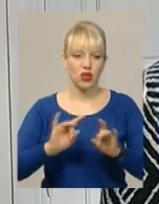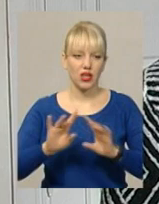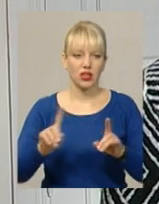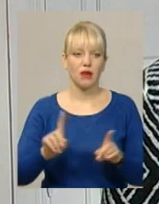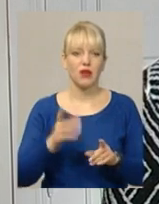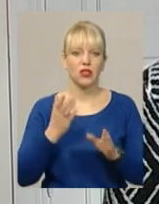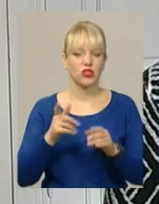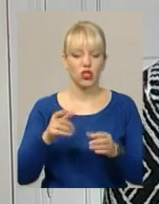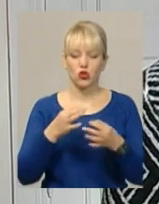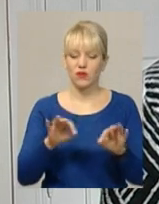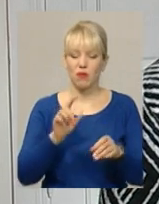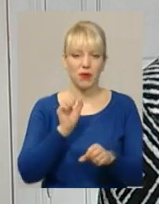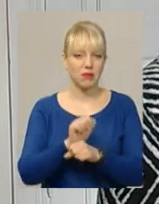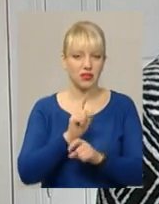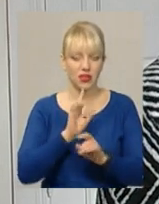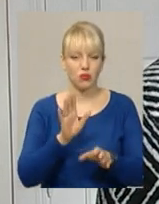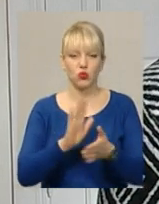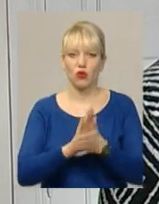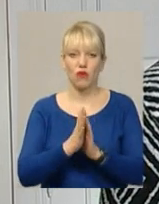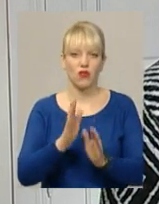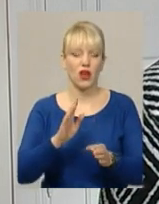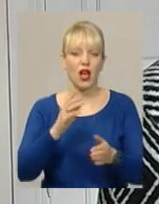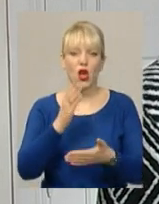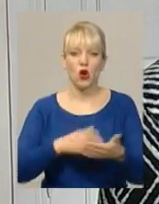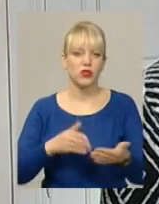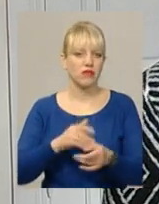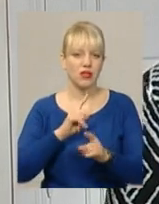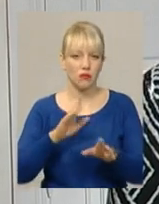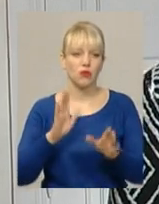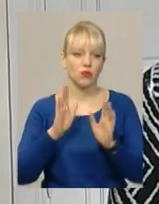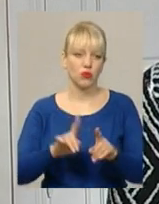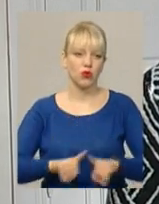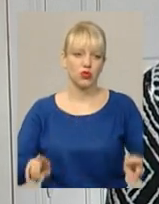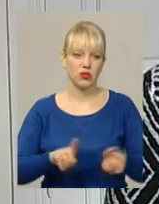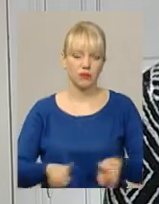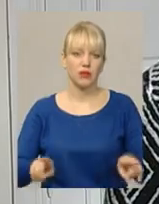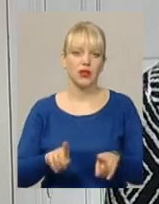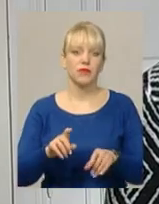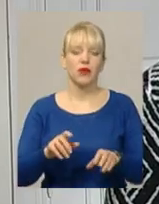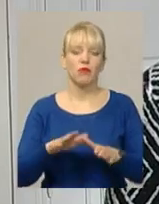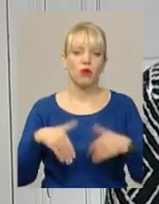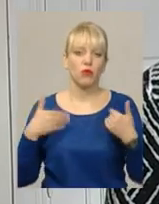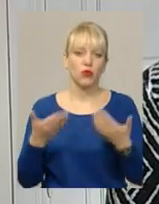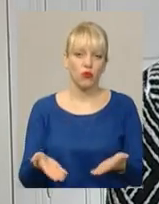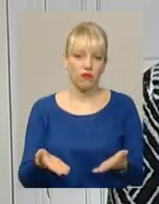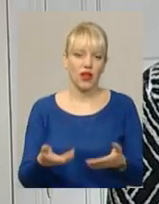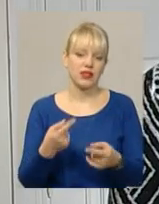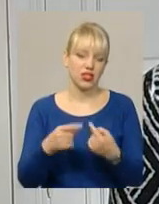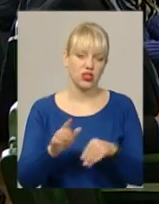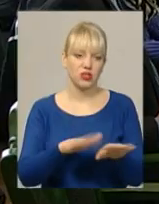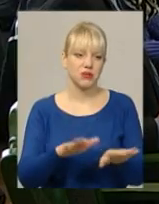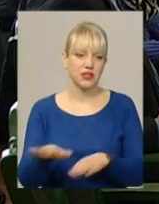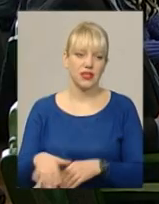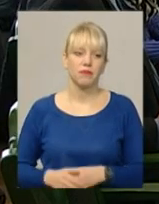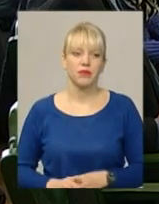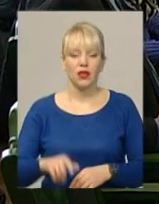не будуть припинені договори, не будуть розірвані. Ми будемо розповсюджувачам пропонувати інші місця.